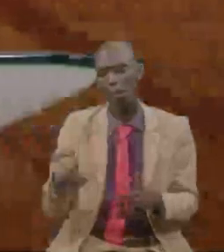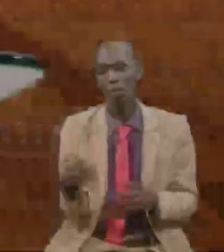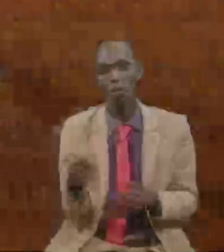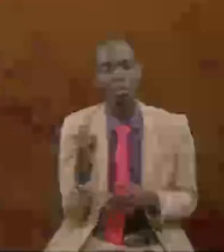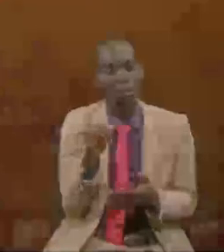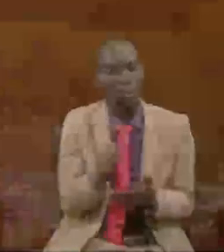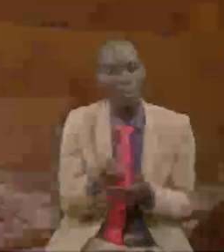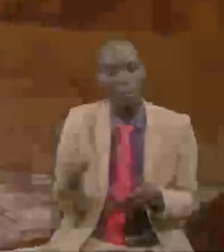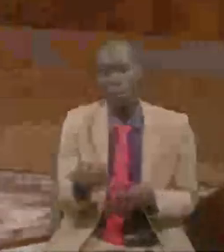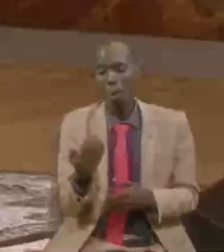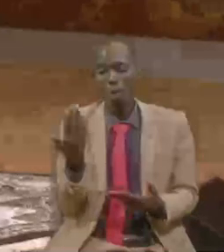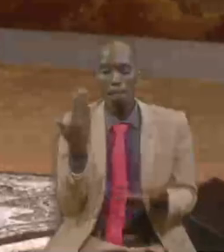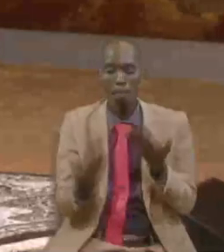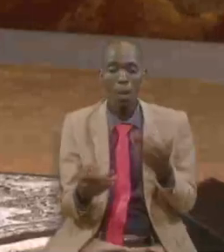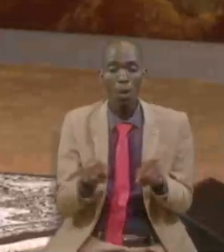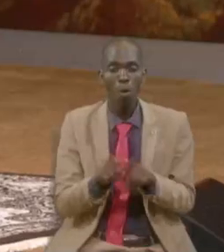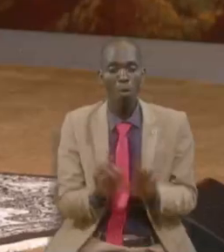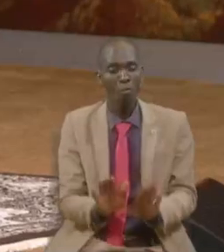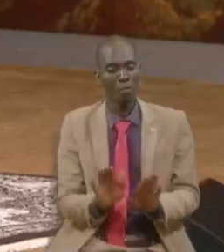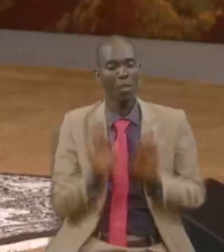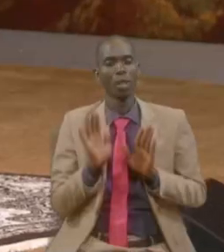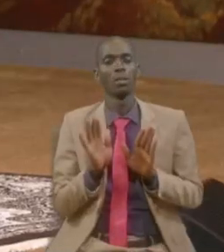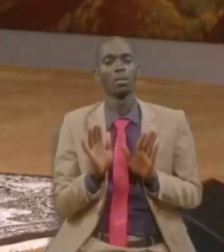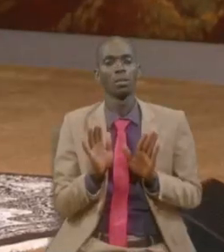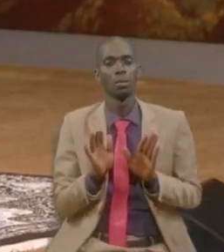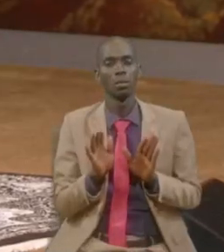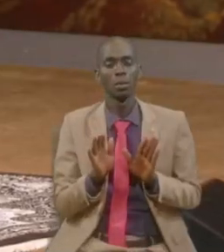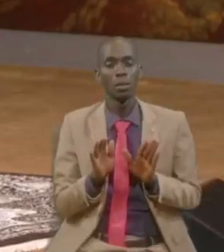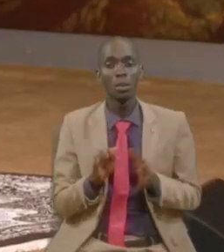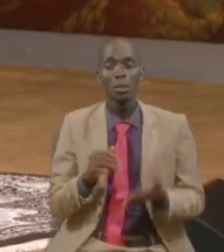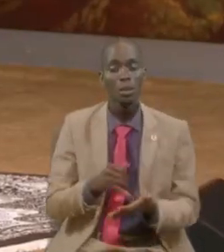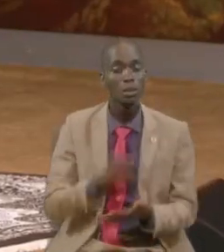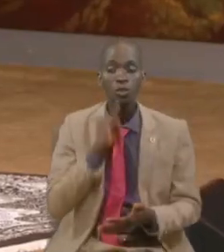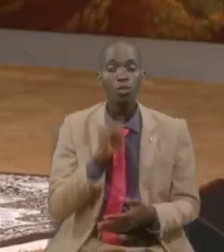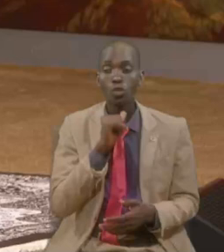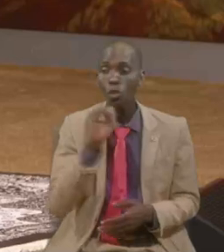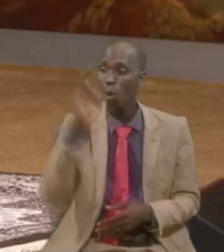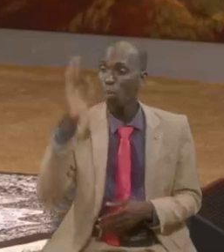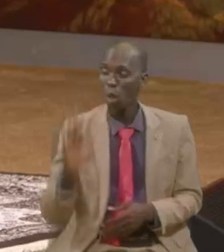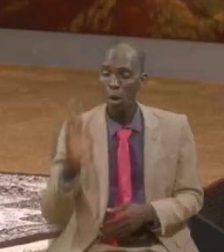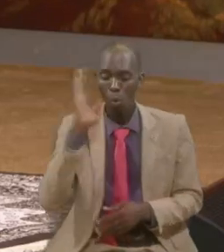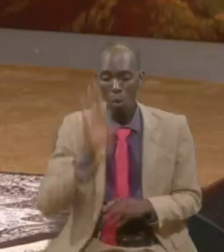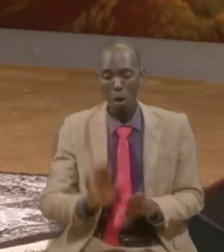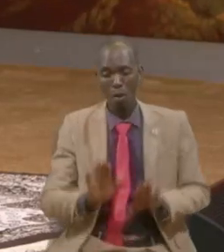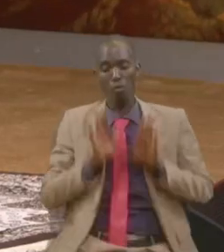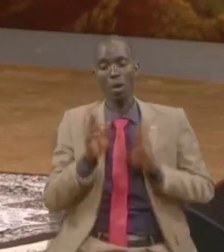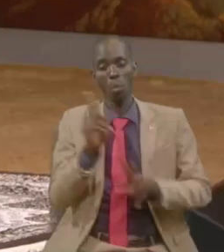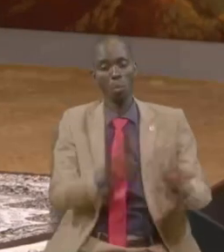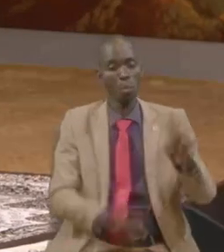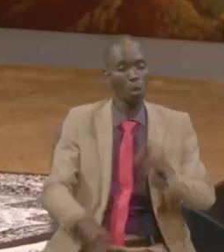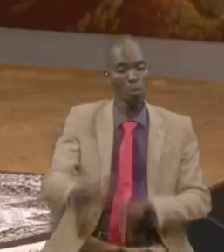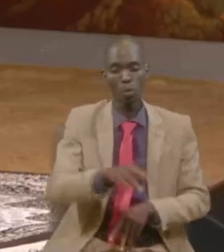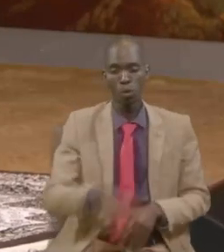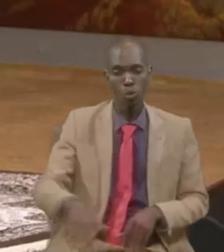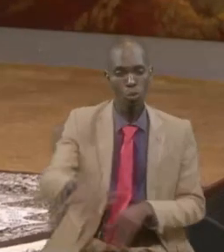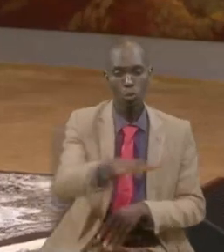reprimander devant tous afin que les autres aussi craignent. Ce n'est pas le prédicateur qui doit craindre les gens à